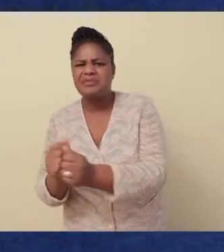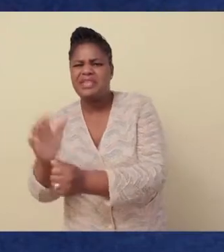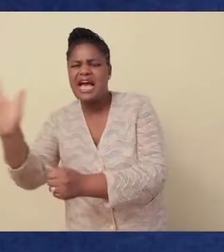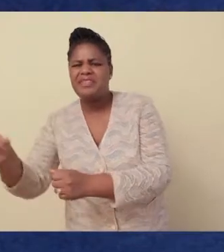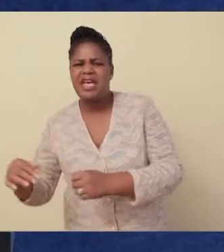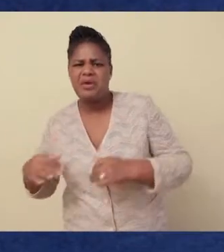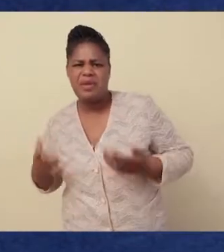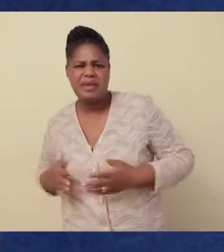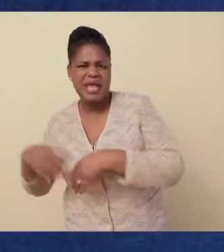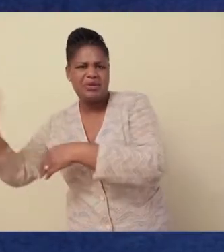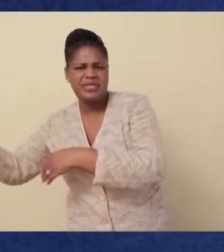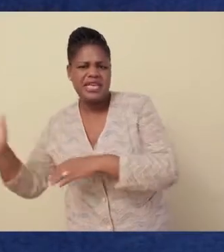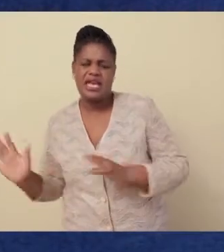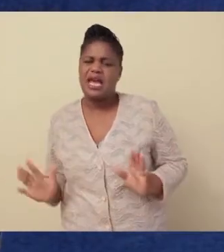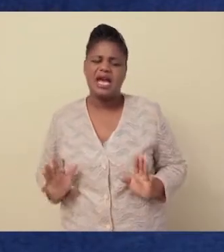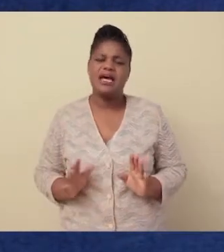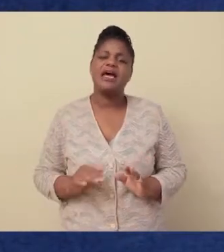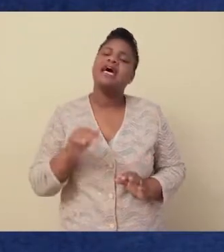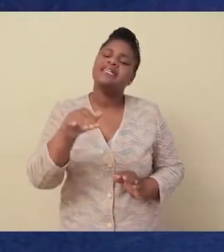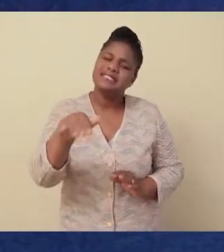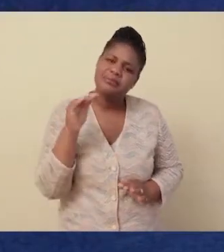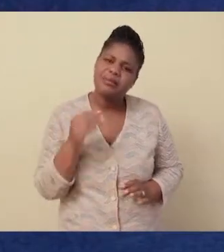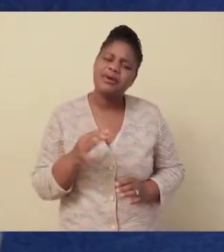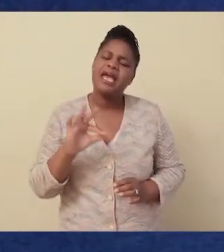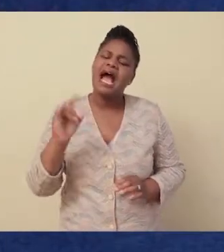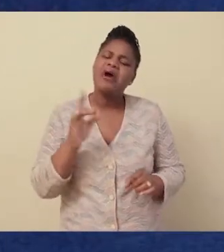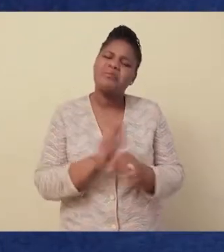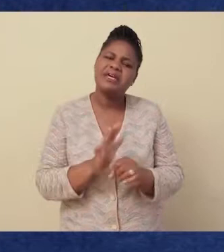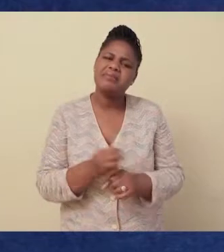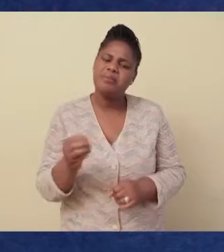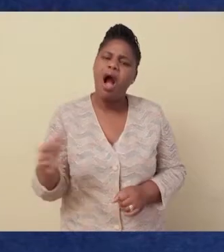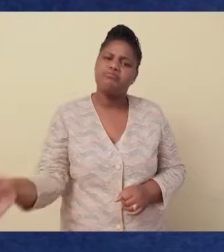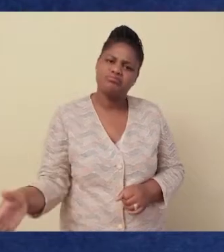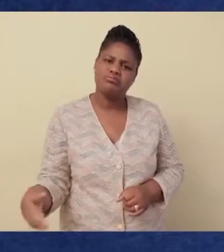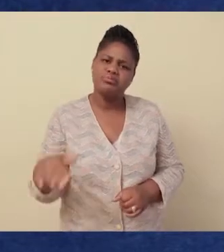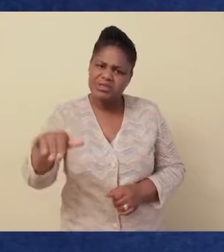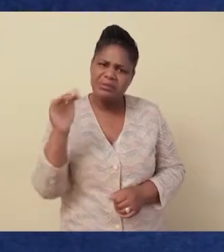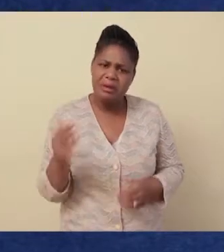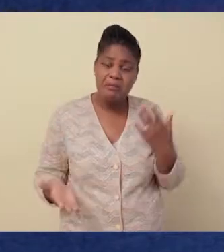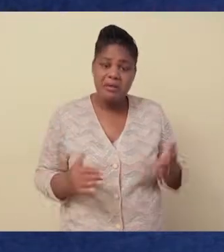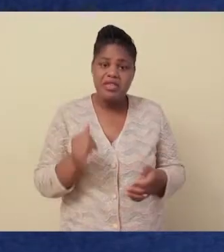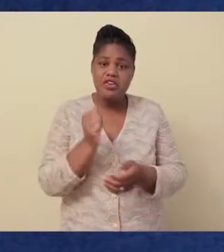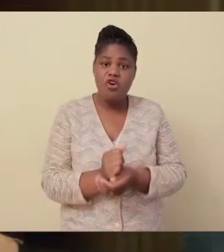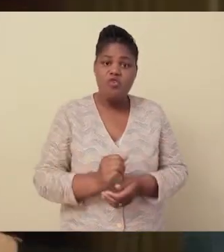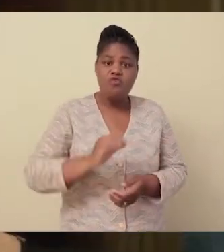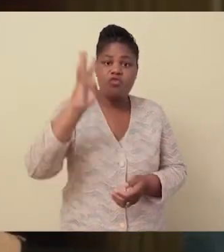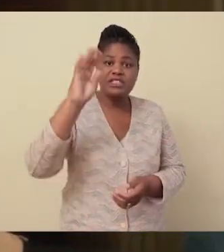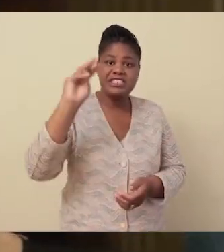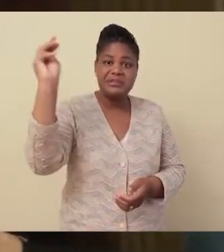ipapo mubvunzo ndowokuti iyo Zimbabwe inombori nevanhu vangani zvichida tiri 14 million kana